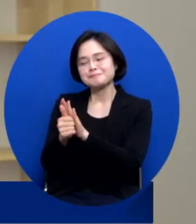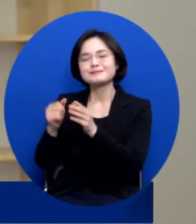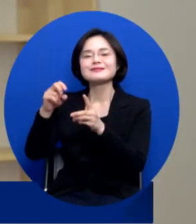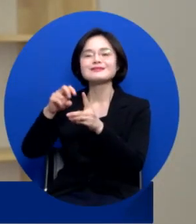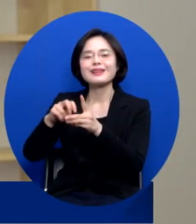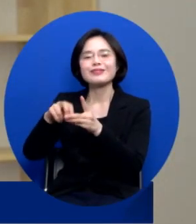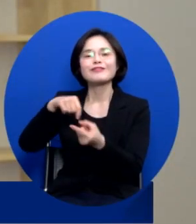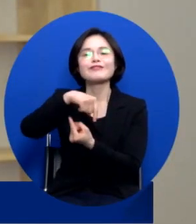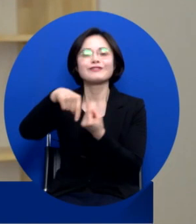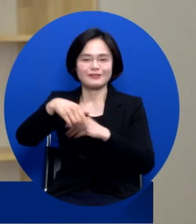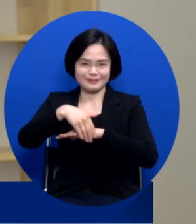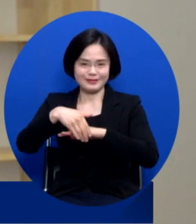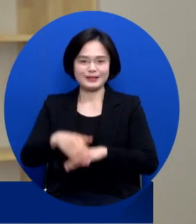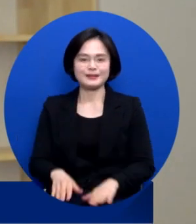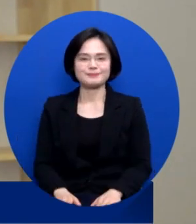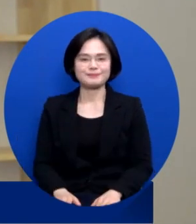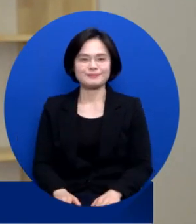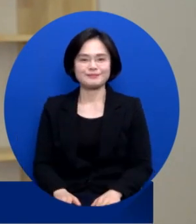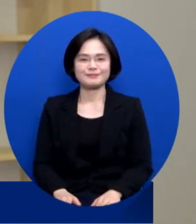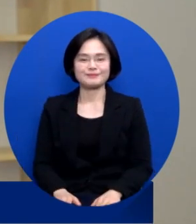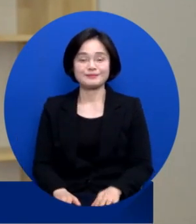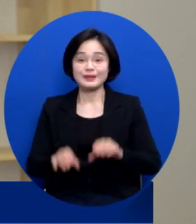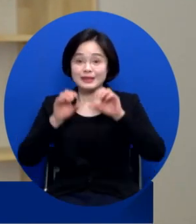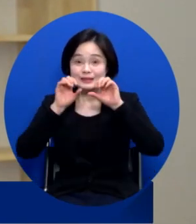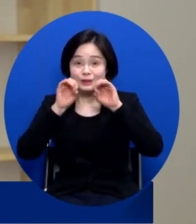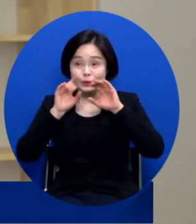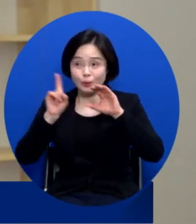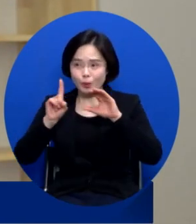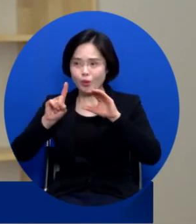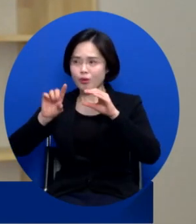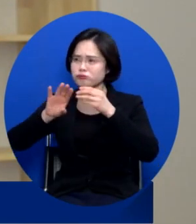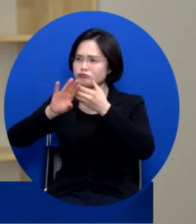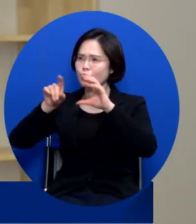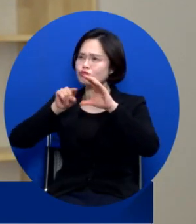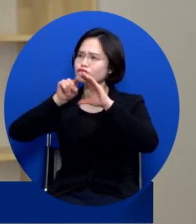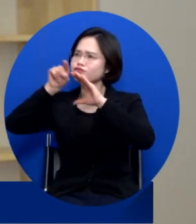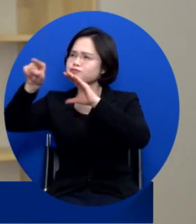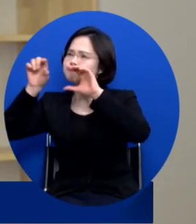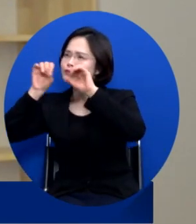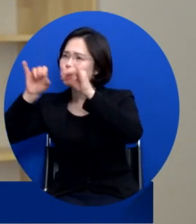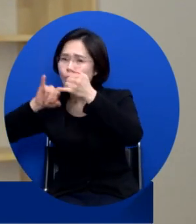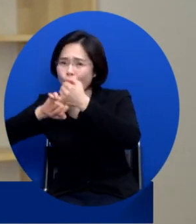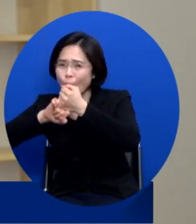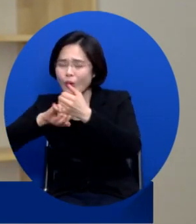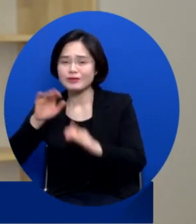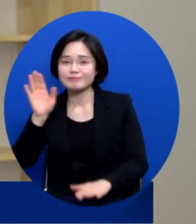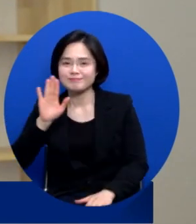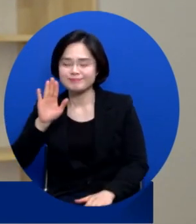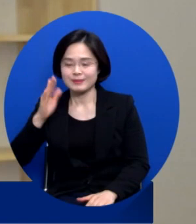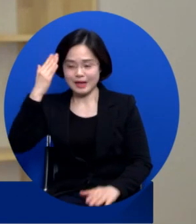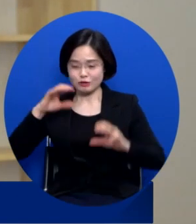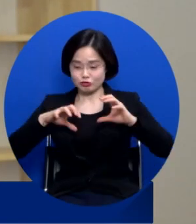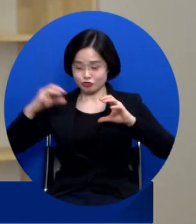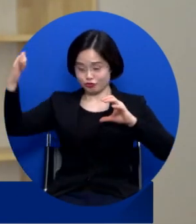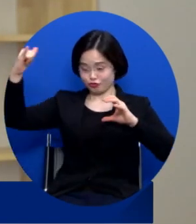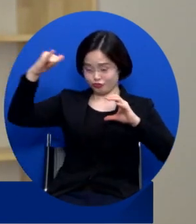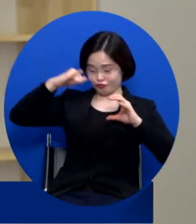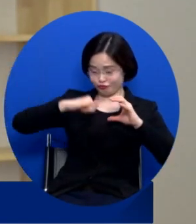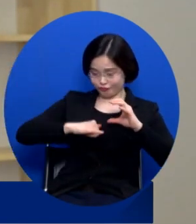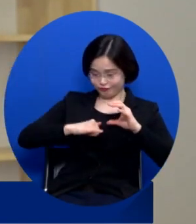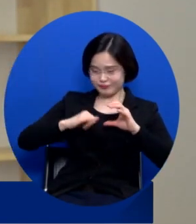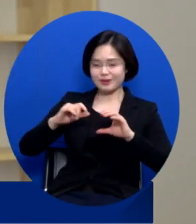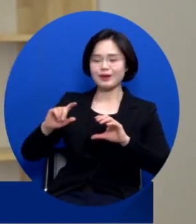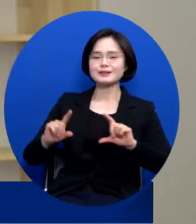이제는 속지적인 선교, 지리적으로 나아가는 선교가 아니라 속인적인 선교, 이곳에 한국 땅에서 와 있는